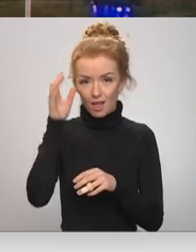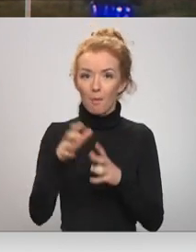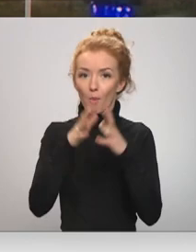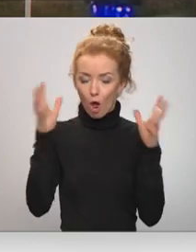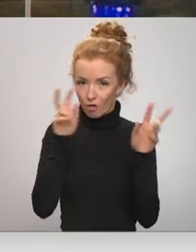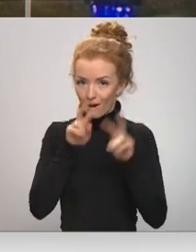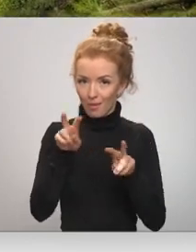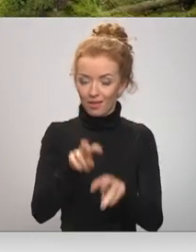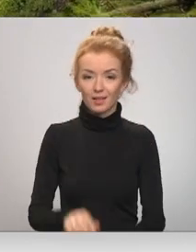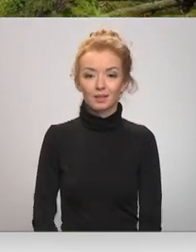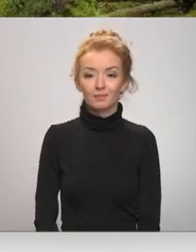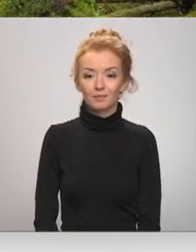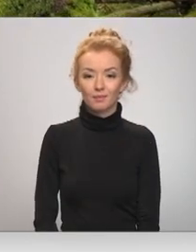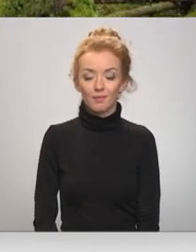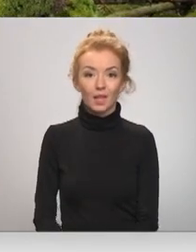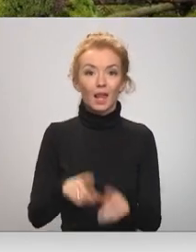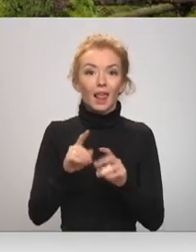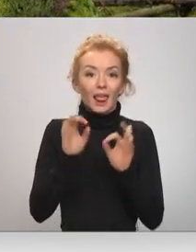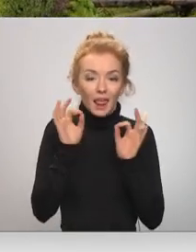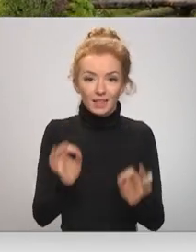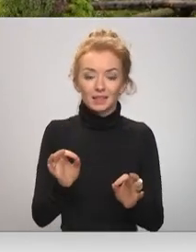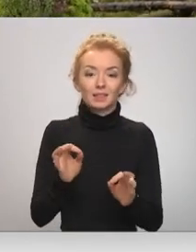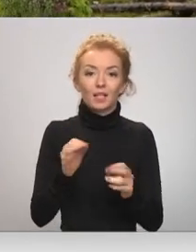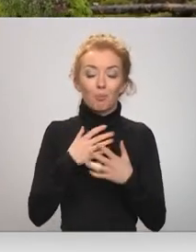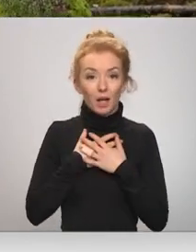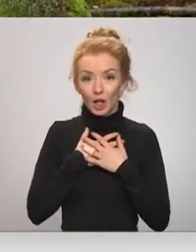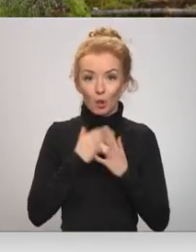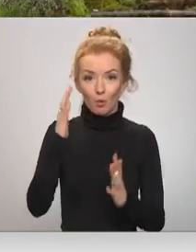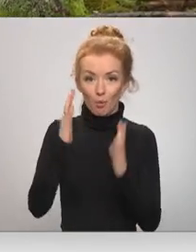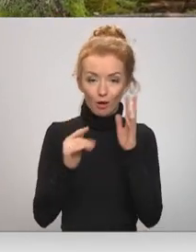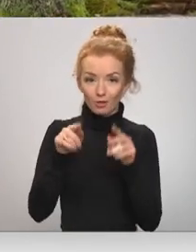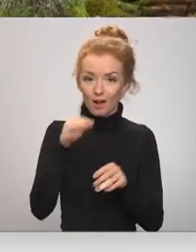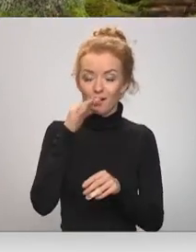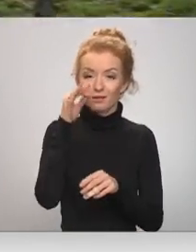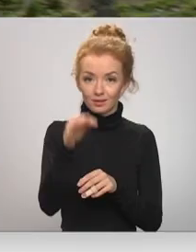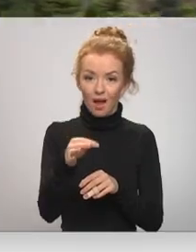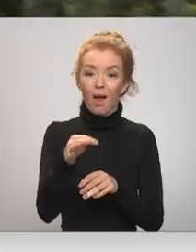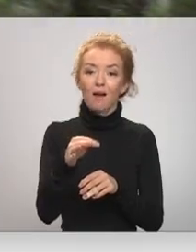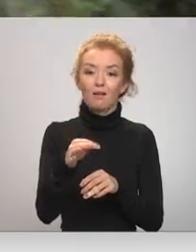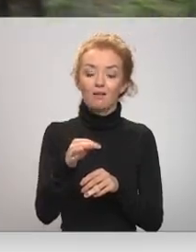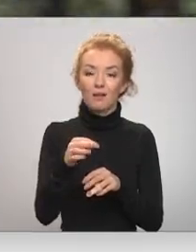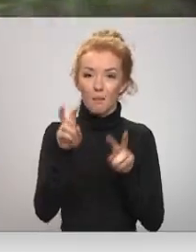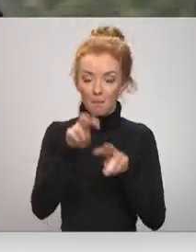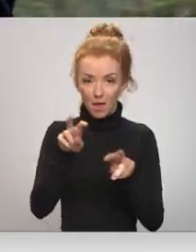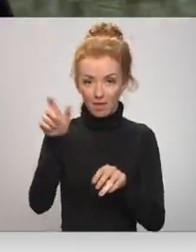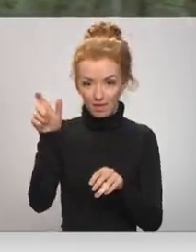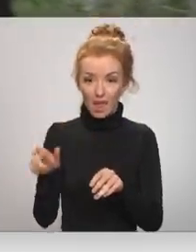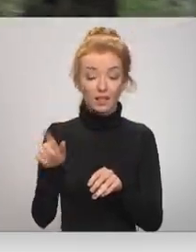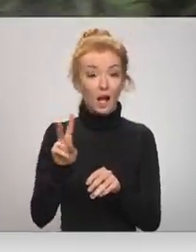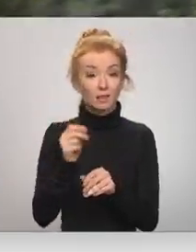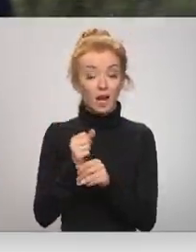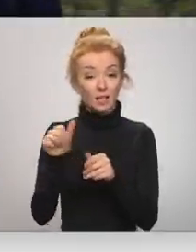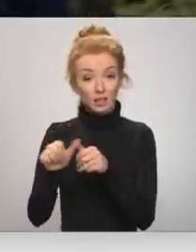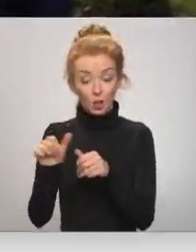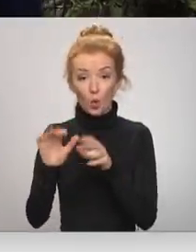plašāk. Šis ir īsts brīnumu mežs, tā aizrautīgi saka Ilze Ķūze. Viņa ikdienā strādā Siguldā, taču Ventspils